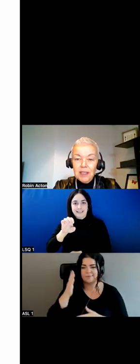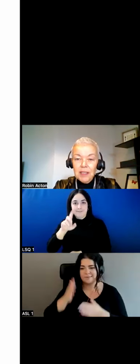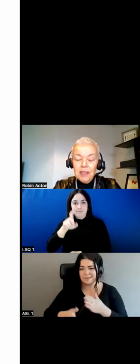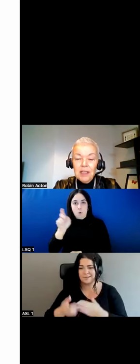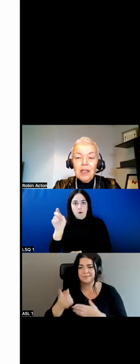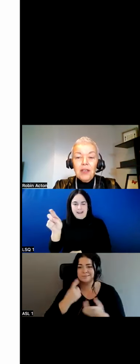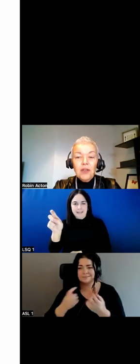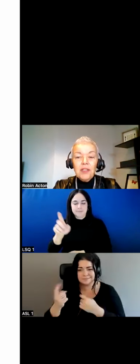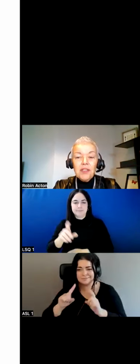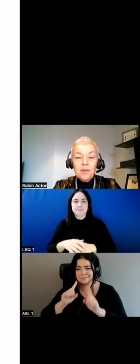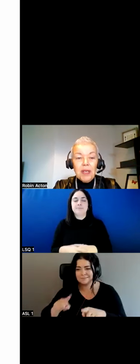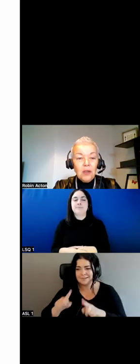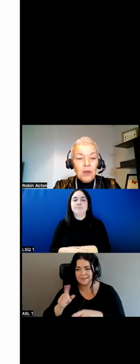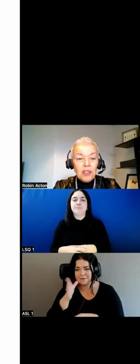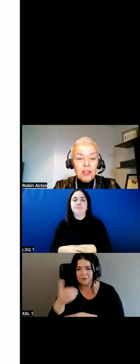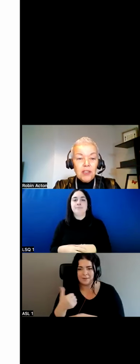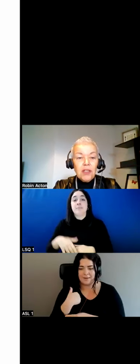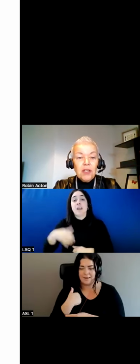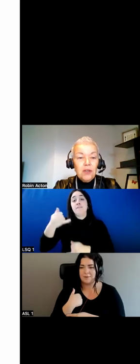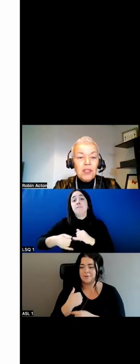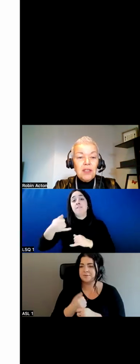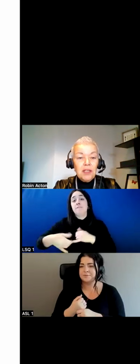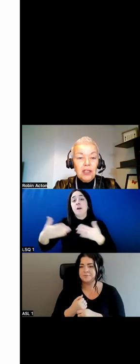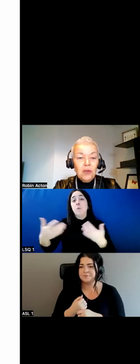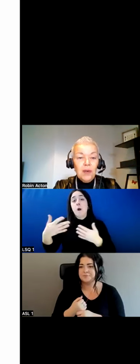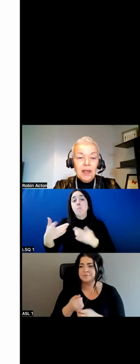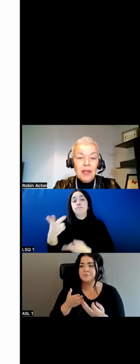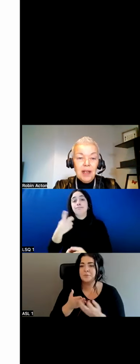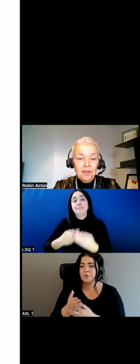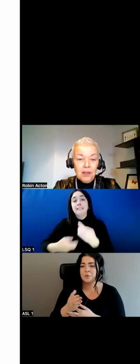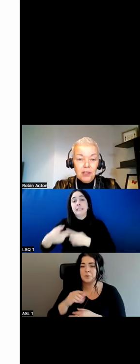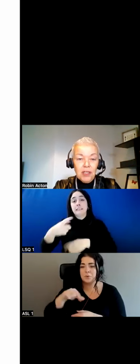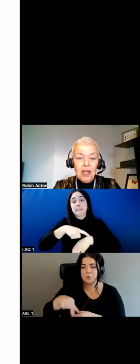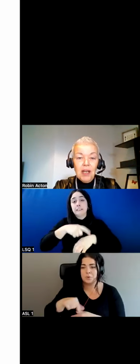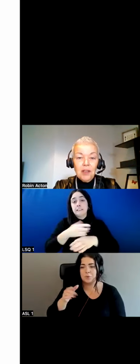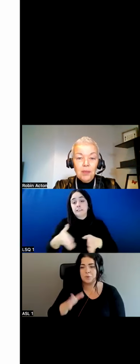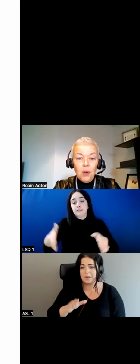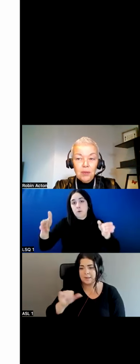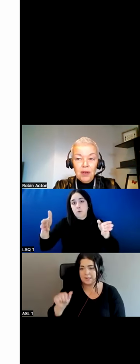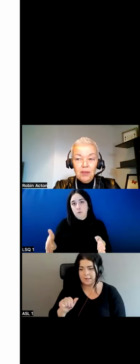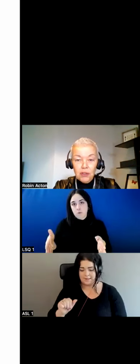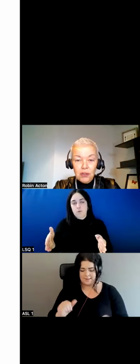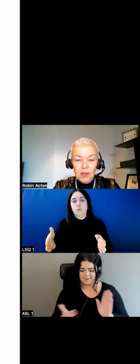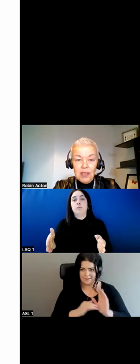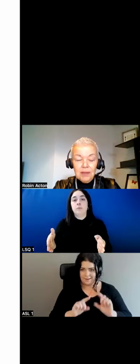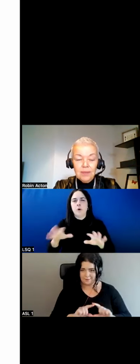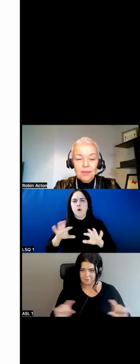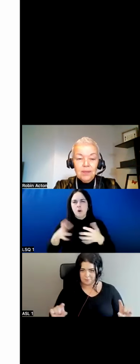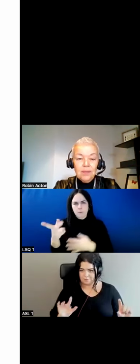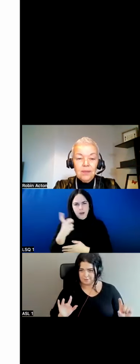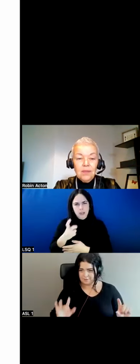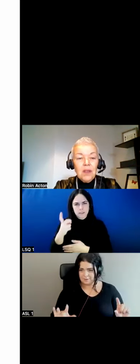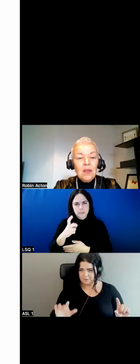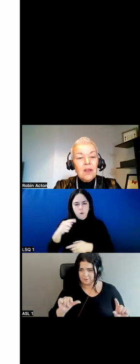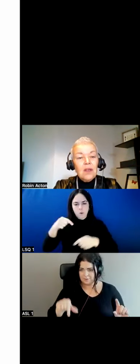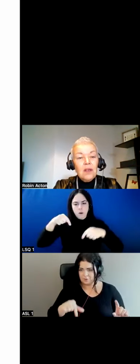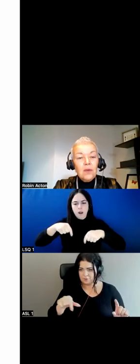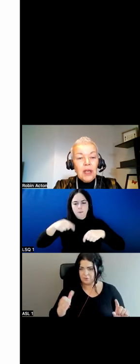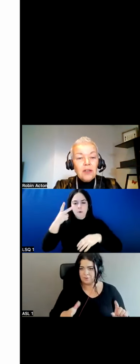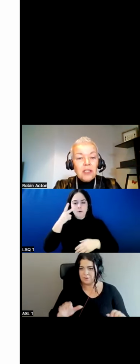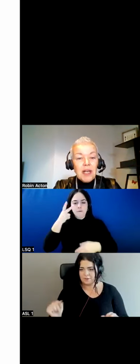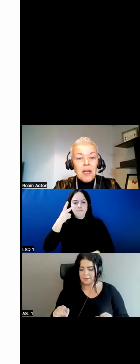Une séance de questions-réponses aura lieu à la fin du webinaire. Vous pouvez soumettre vos questions en utilisant la fonction Q et R en bas de votre